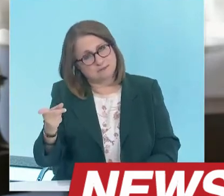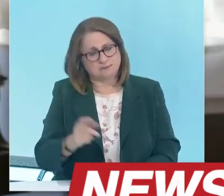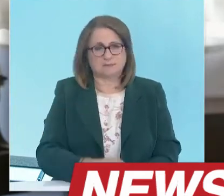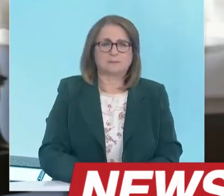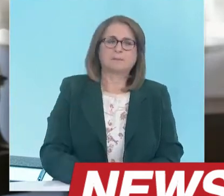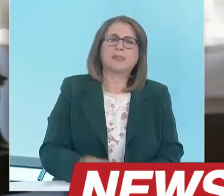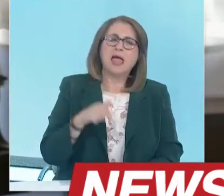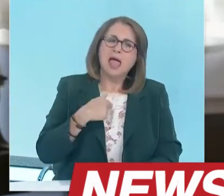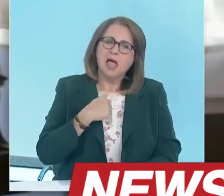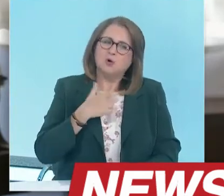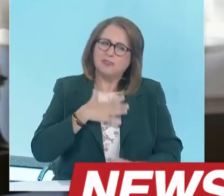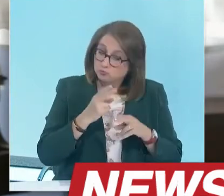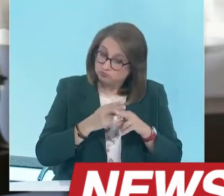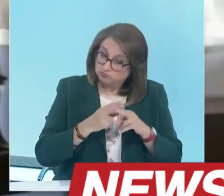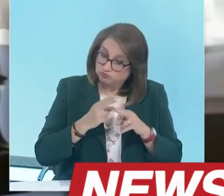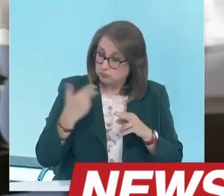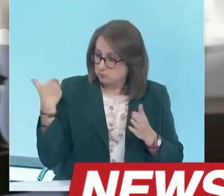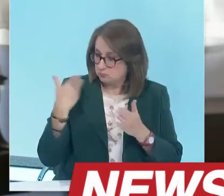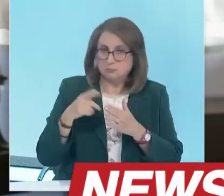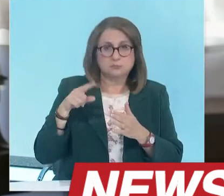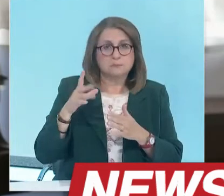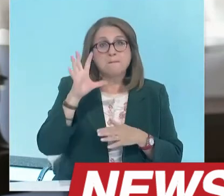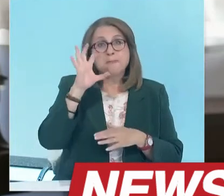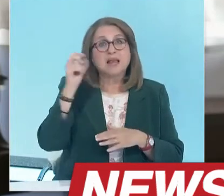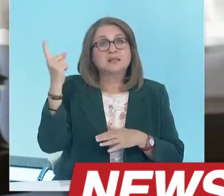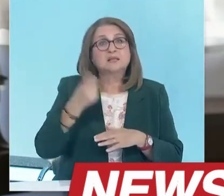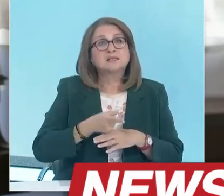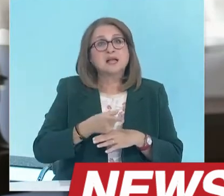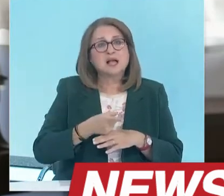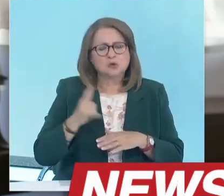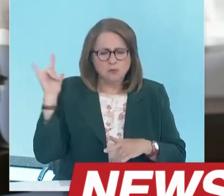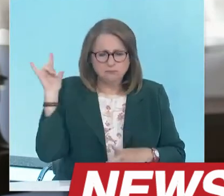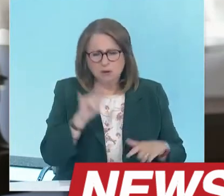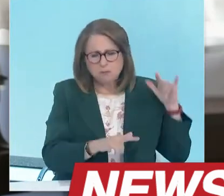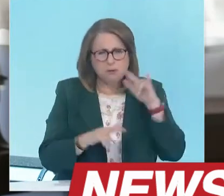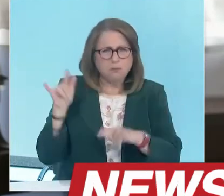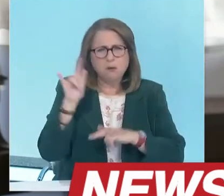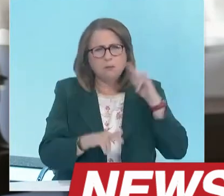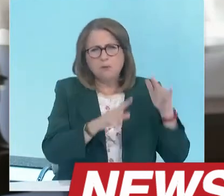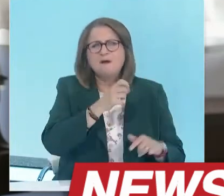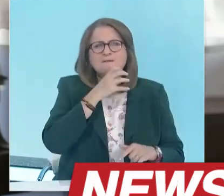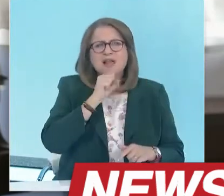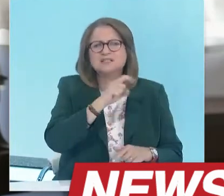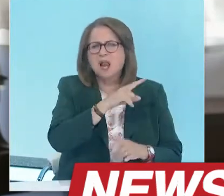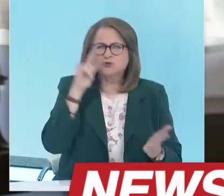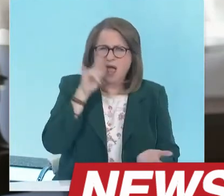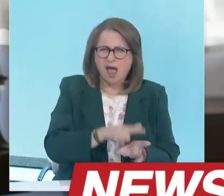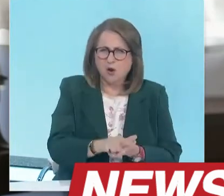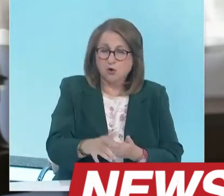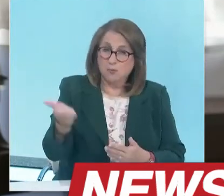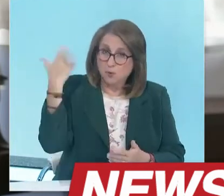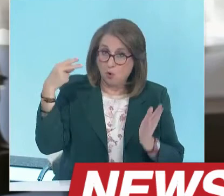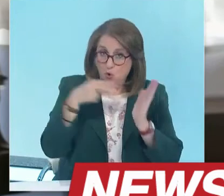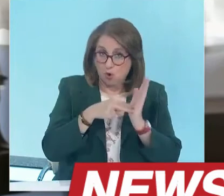και τα κορονοτσιμπούσια στην Ικάρια, τις απέδωσε σε όλους όσοι δεν εμβολιάζονται. Αυτούς δαχτυλώδειξε και ως υπαιτίους για